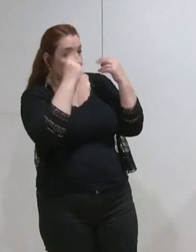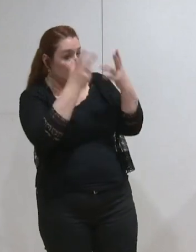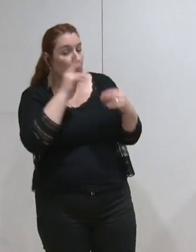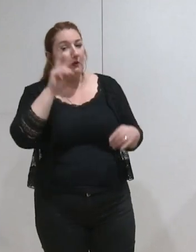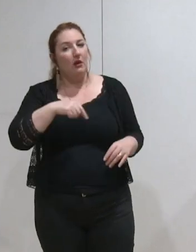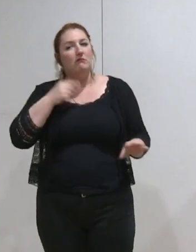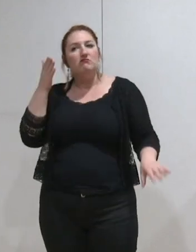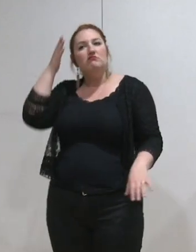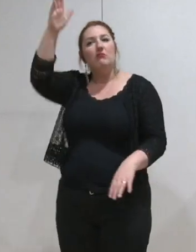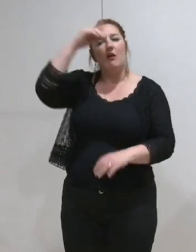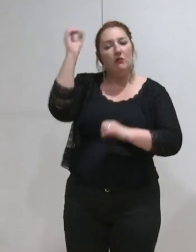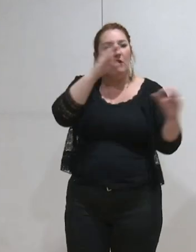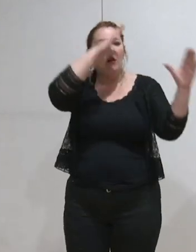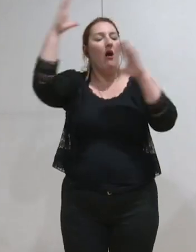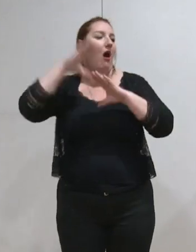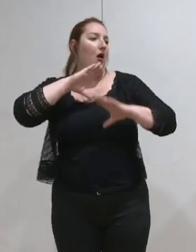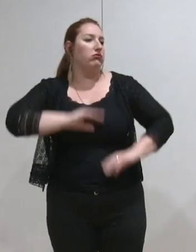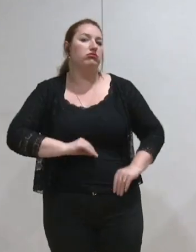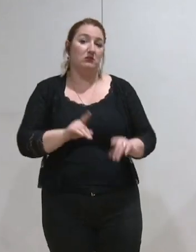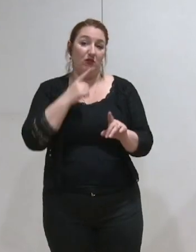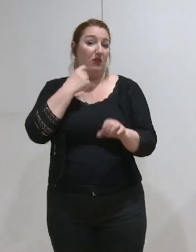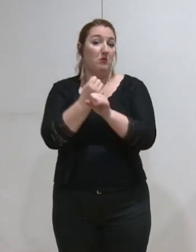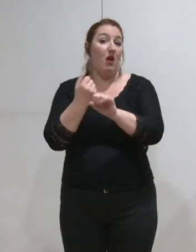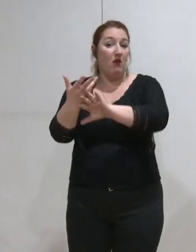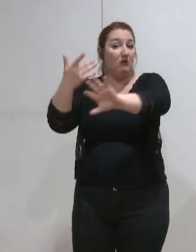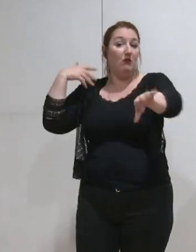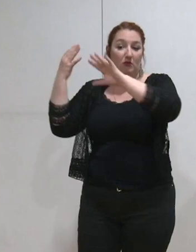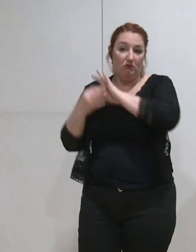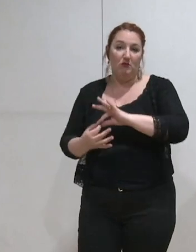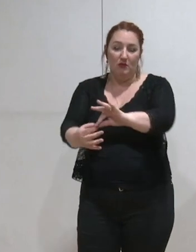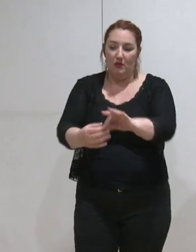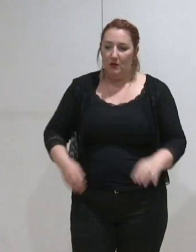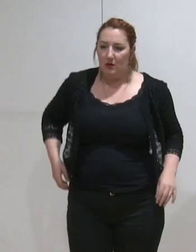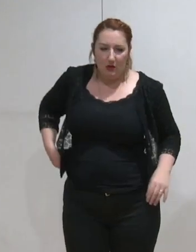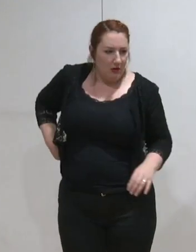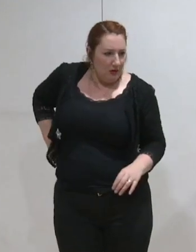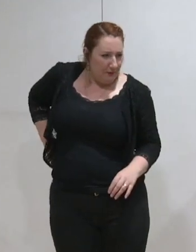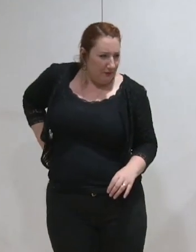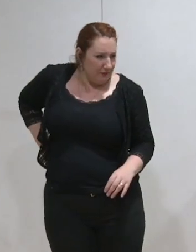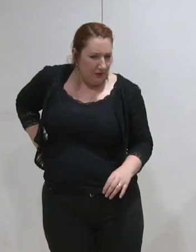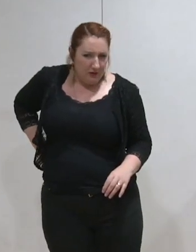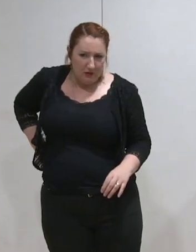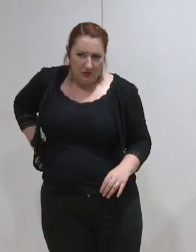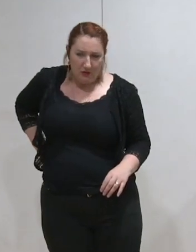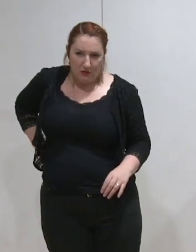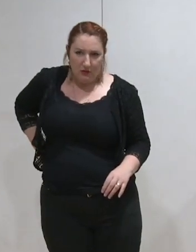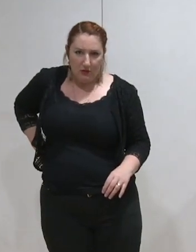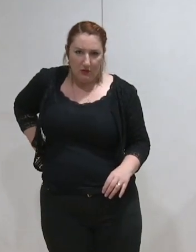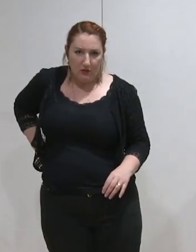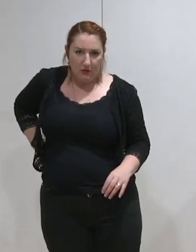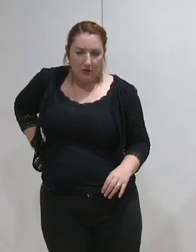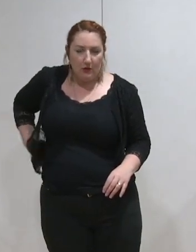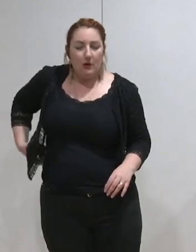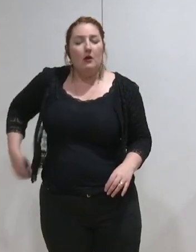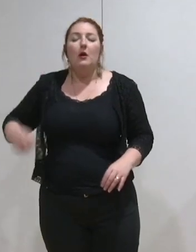l'avenir et dans le travail que nous avions engagé par le passé petite remarque aussi Vincent fristau n'évoque pas oralement et nous nous en